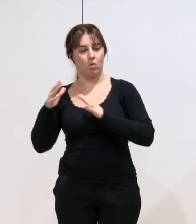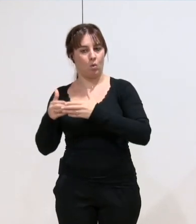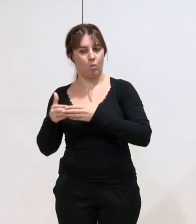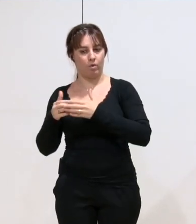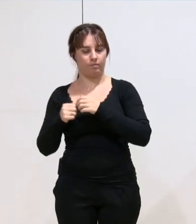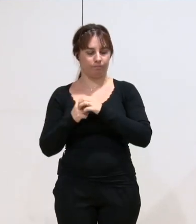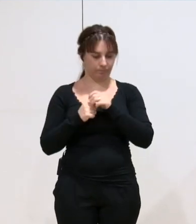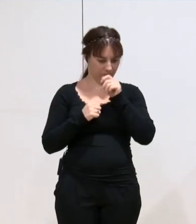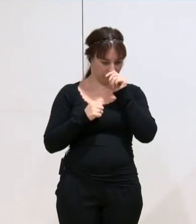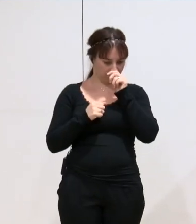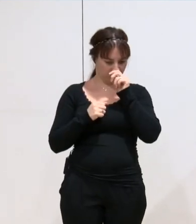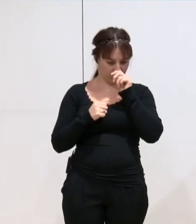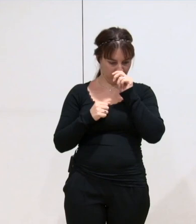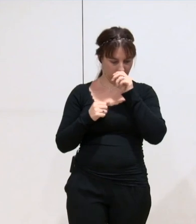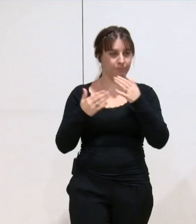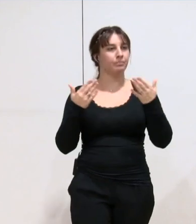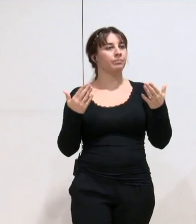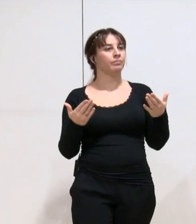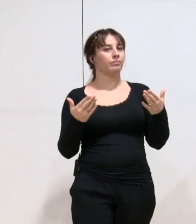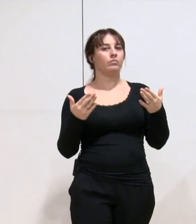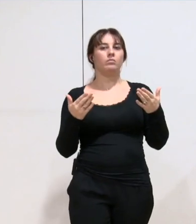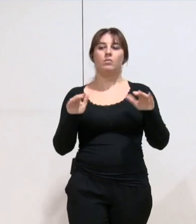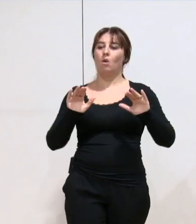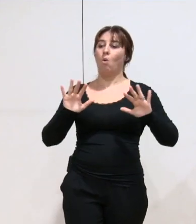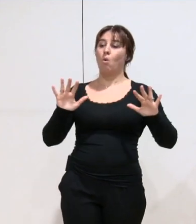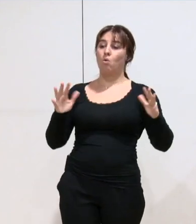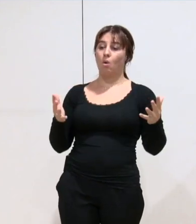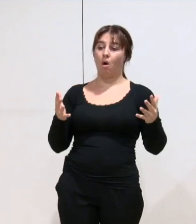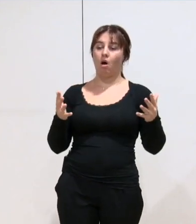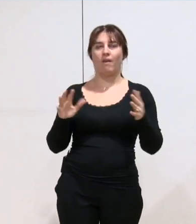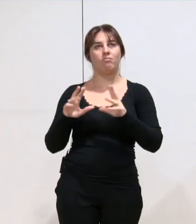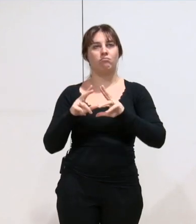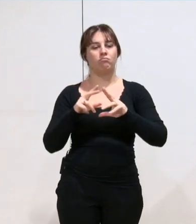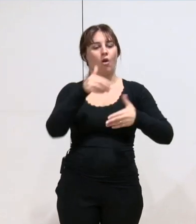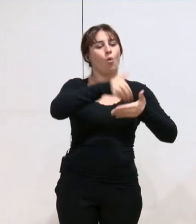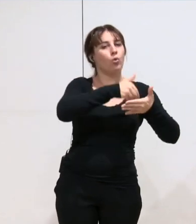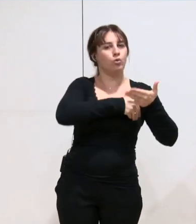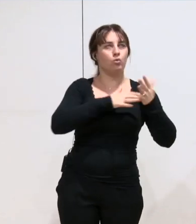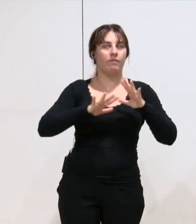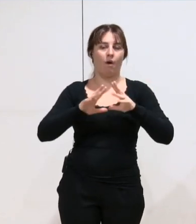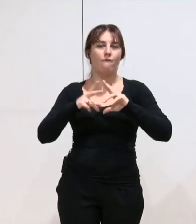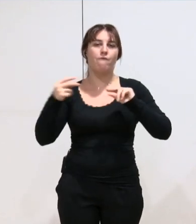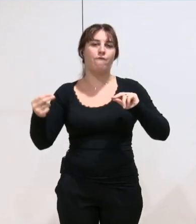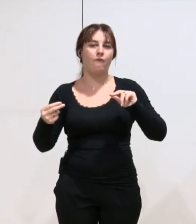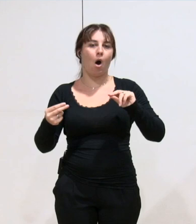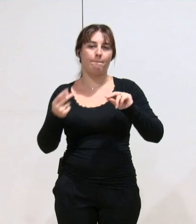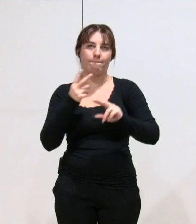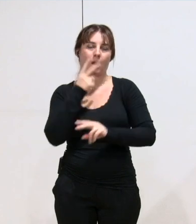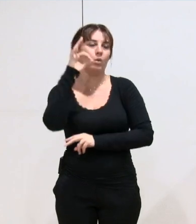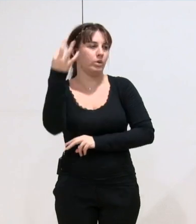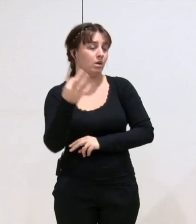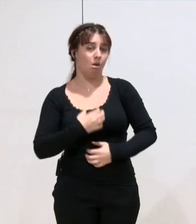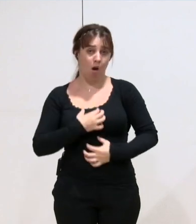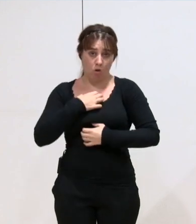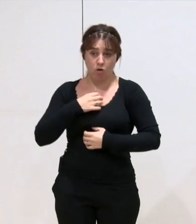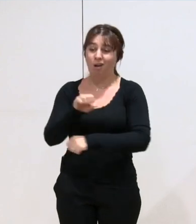Sur le fond, encore que, on va d'abord rester encore sur un aspect de forme. C'est vrai que c'est choquant d'apprendre par la presse